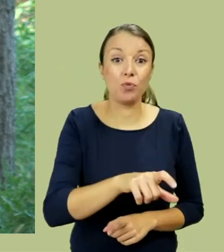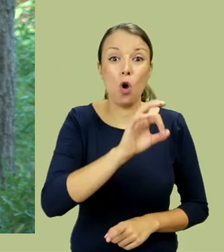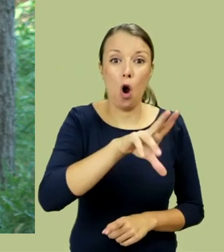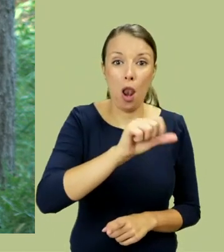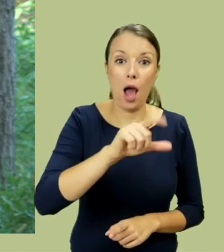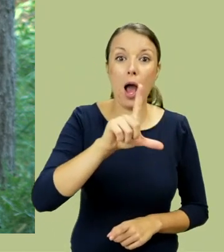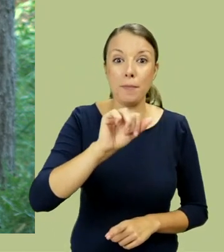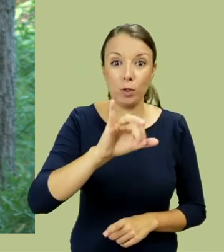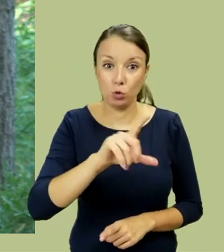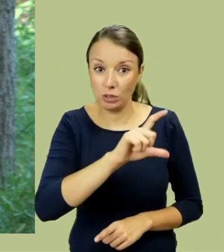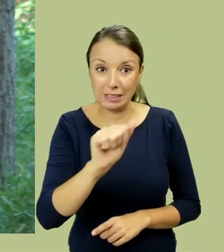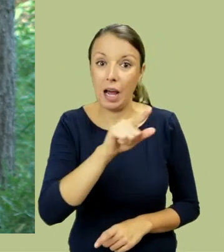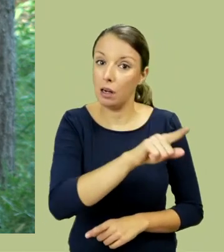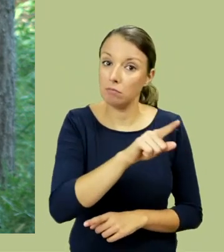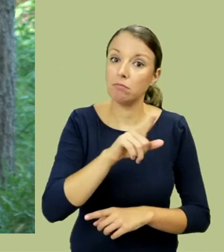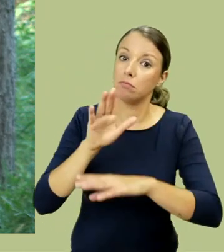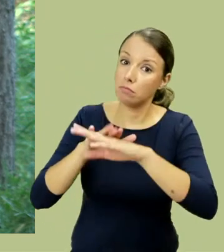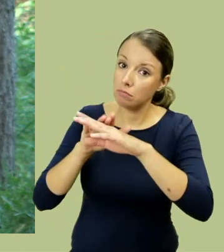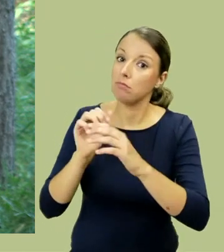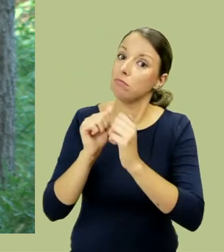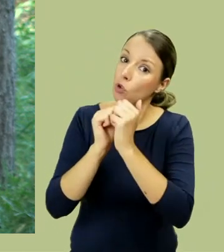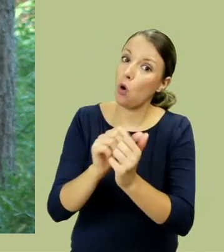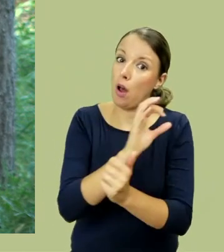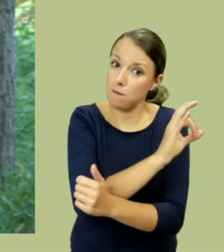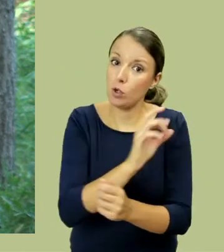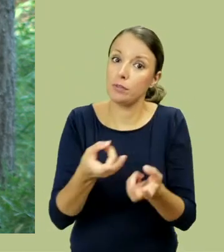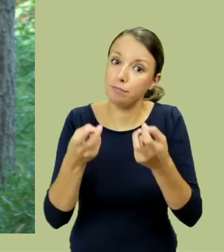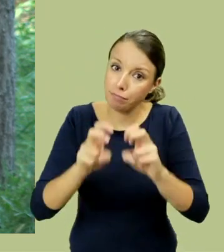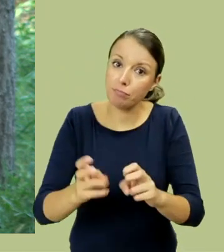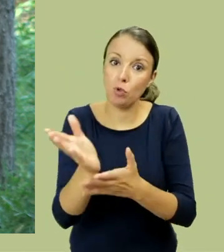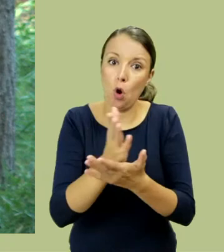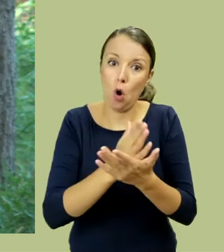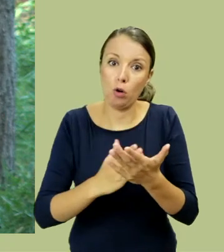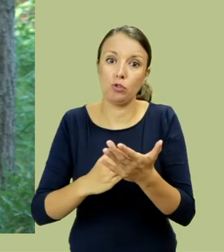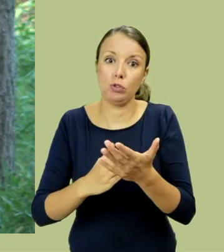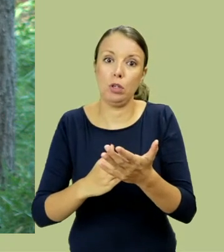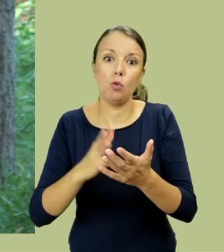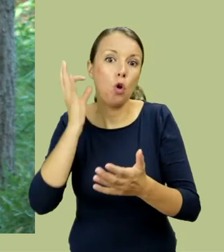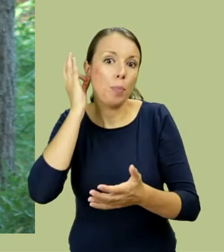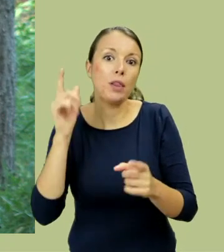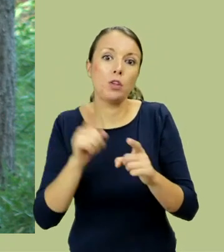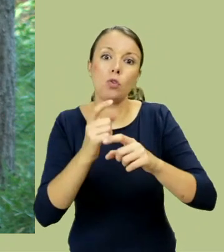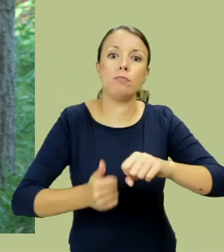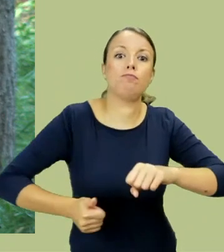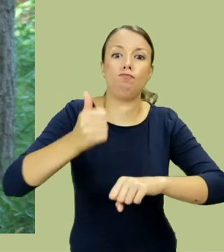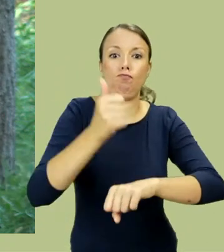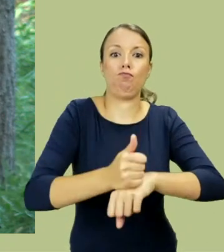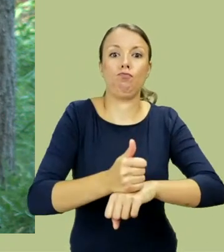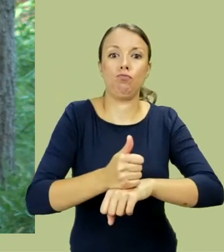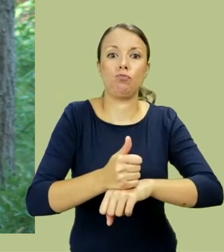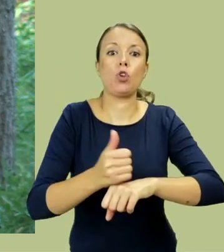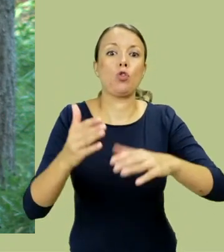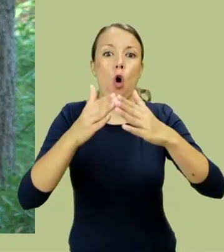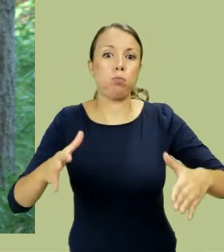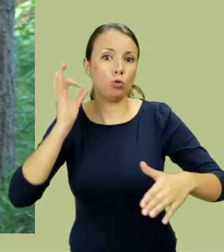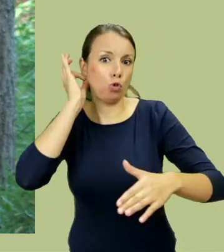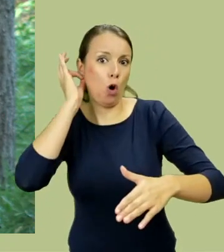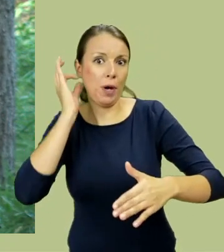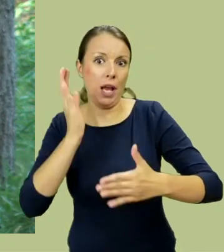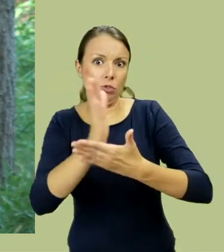żeby stworzyć oddział kobiecy, ona była komendantką tego obozu kobiecego, że